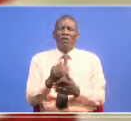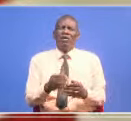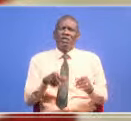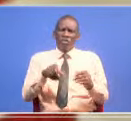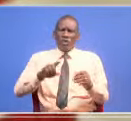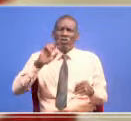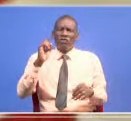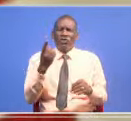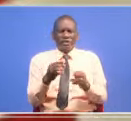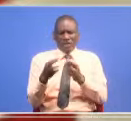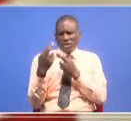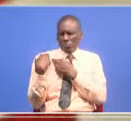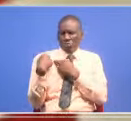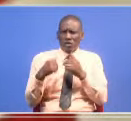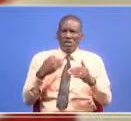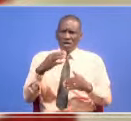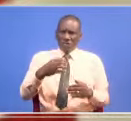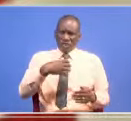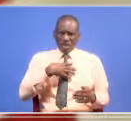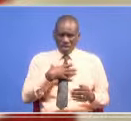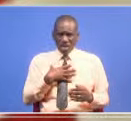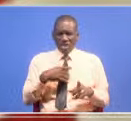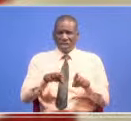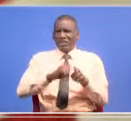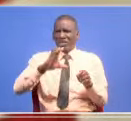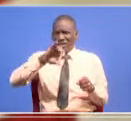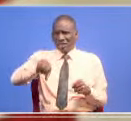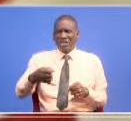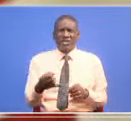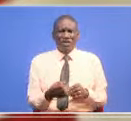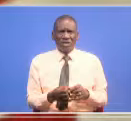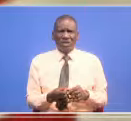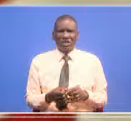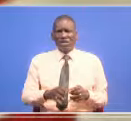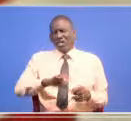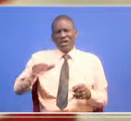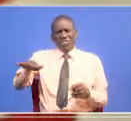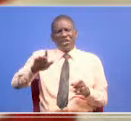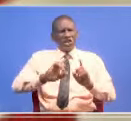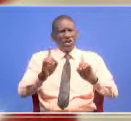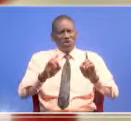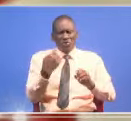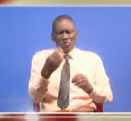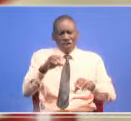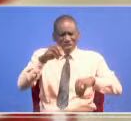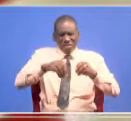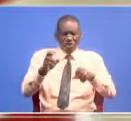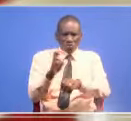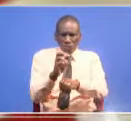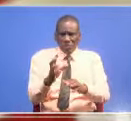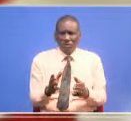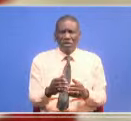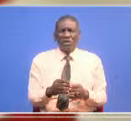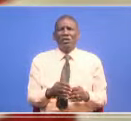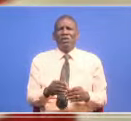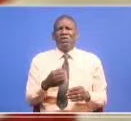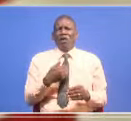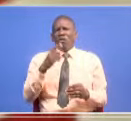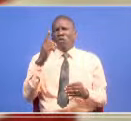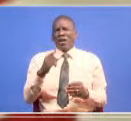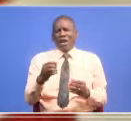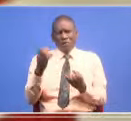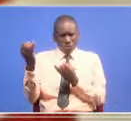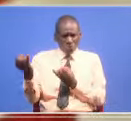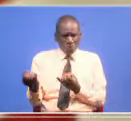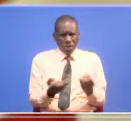first assignment after leaving office? In other areas, not on election observation. There is one I was invited to,